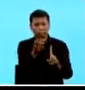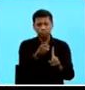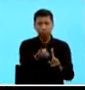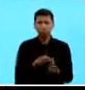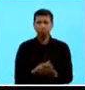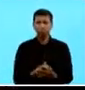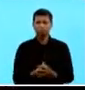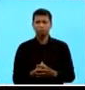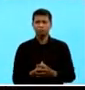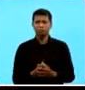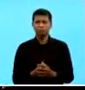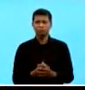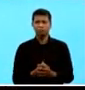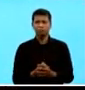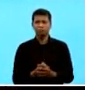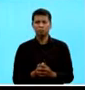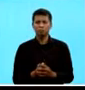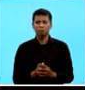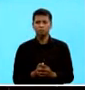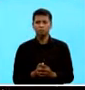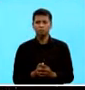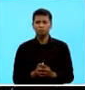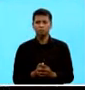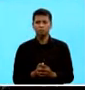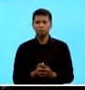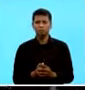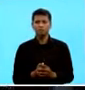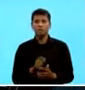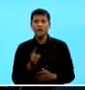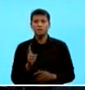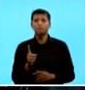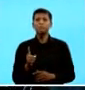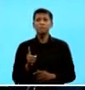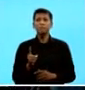penyebab tewasnya dari almarhum Marten Lairaga ini.